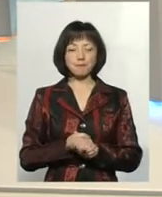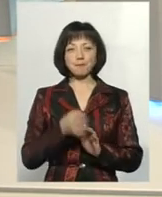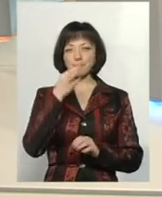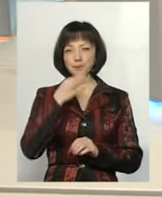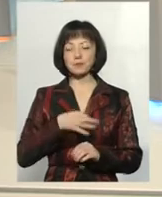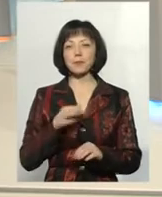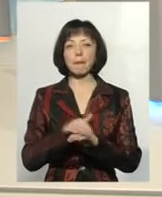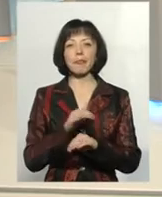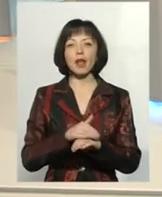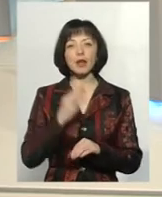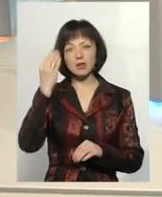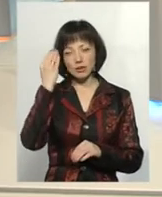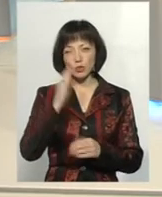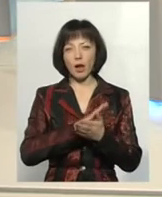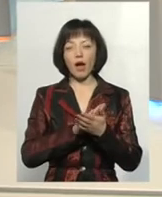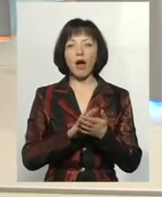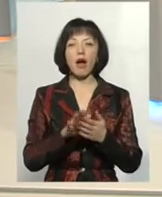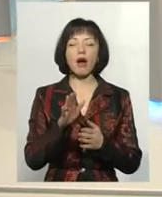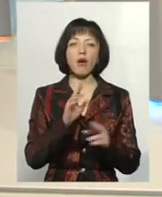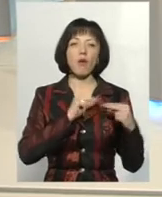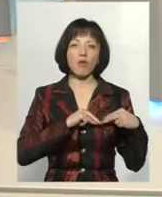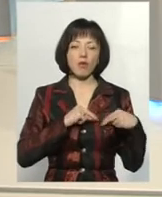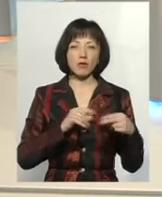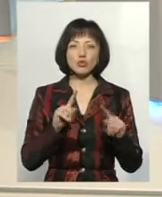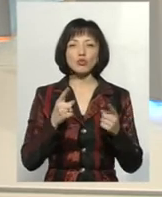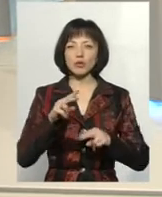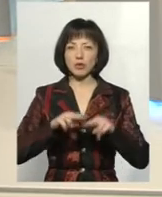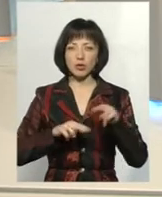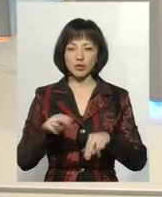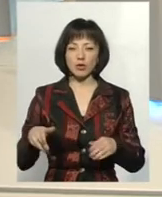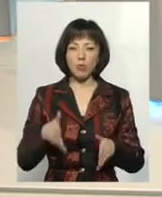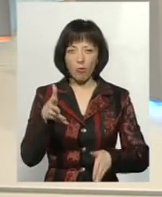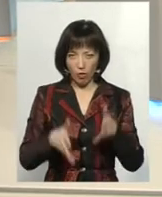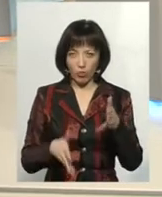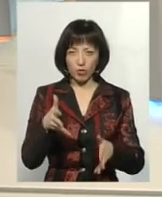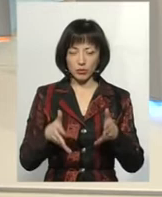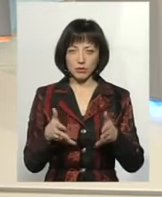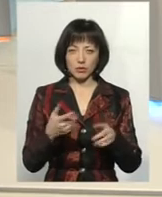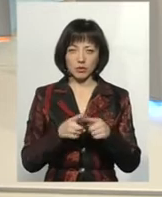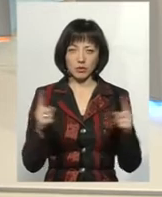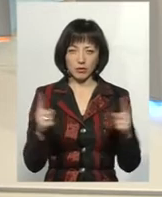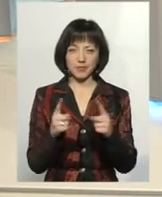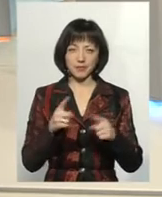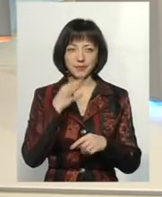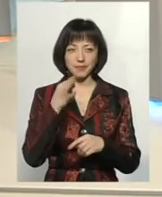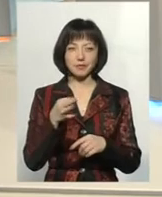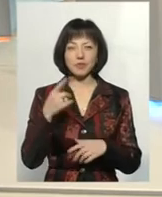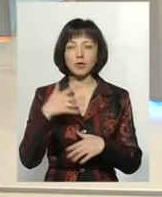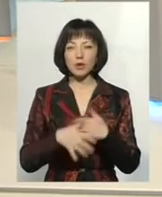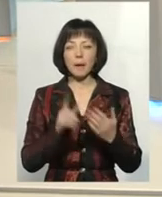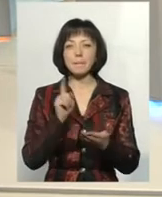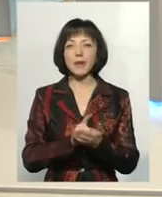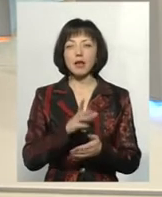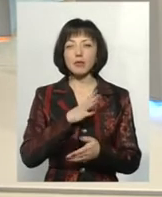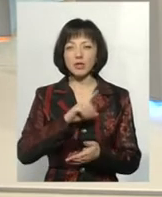от з точки зору екологів, от чому не можна забудовувати оцю зону? Це болото. Болото, звичайно, ви розумієте, має бути